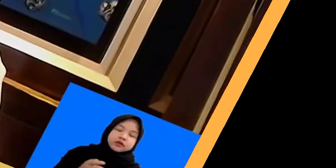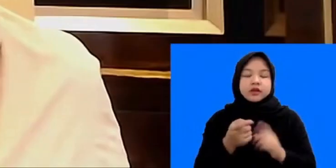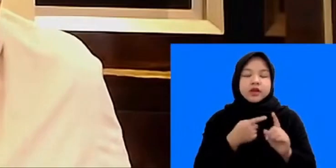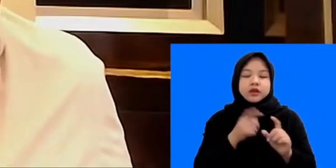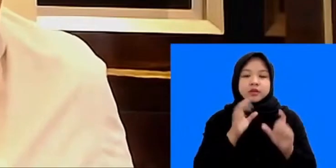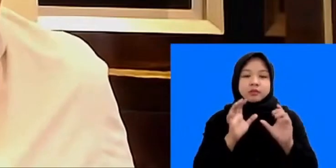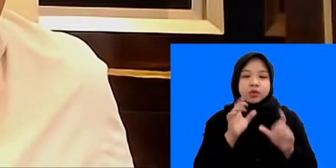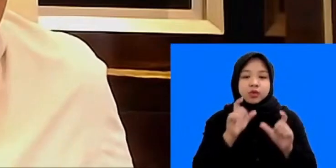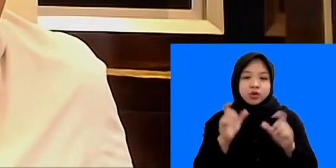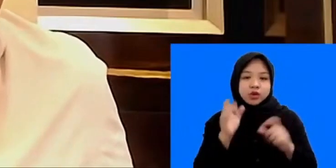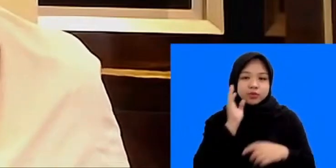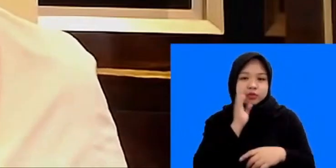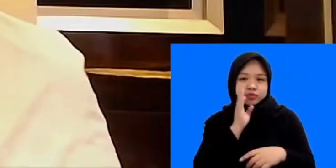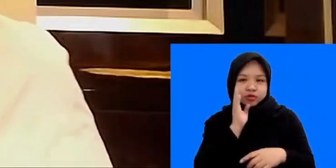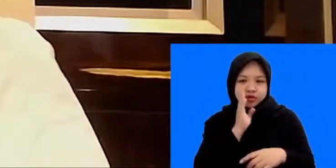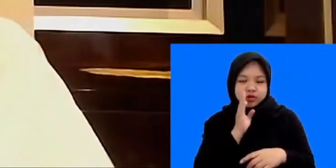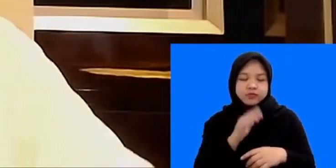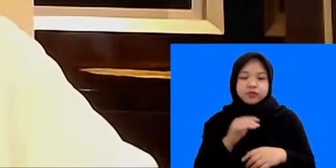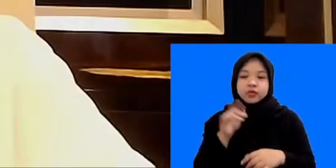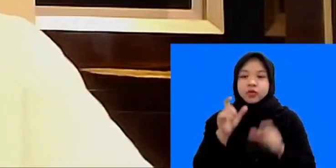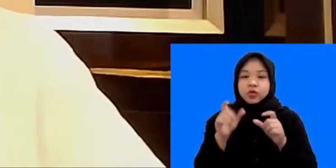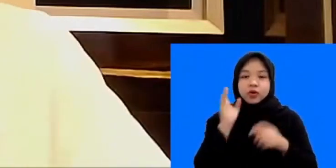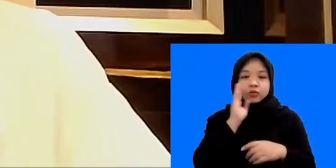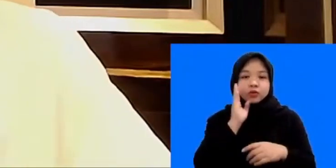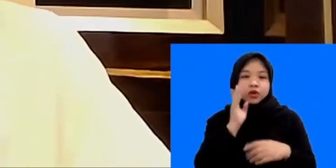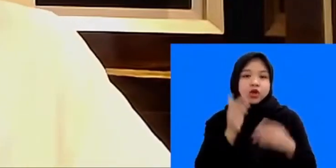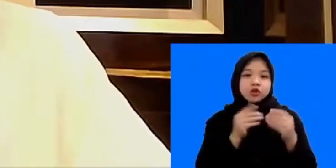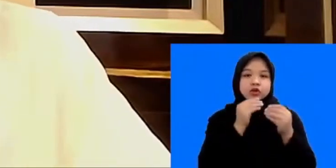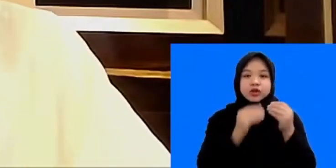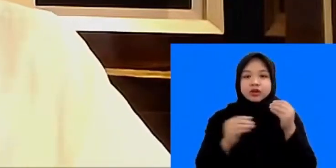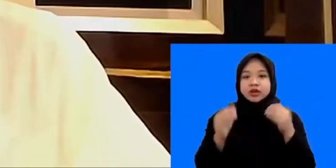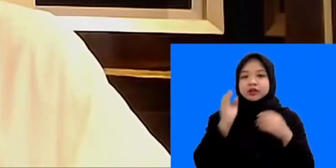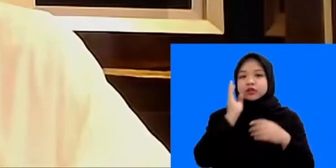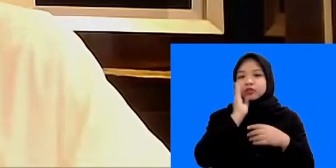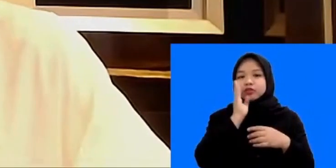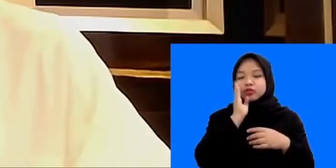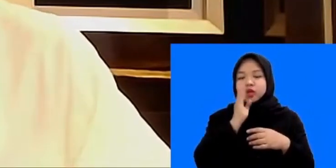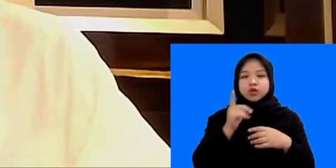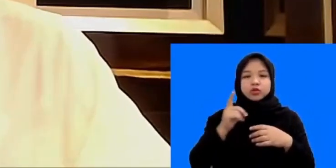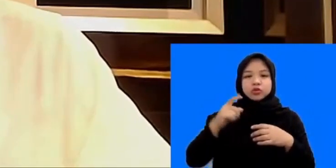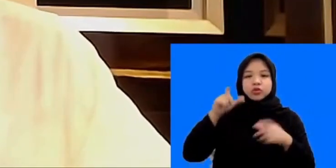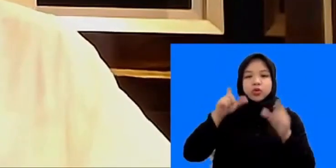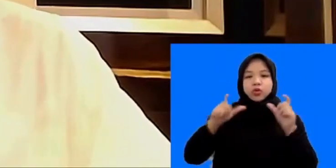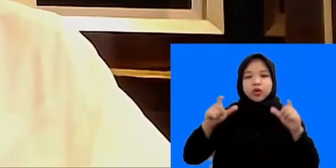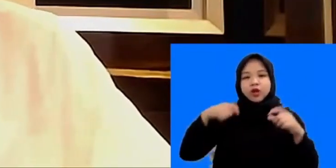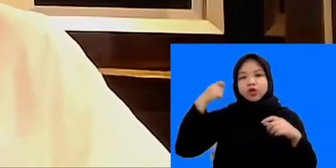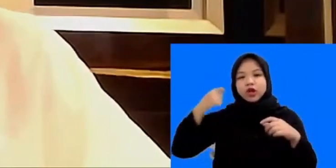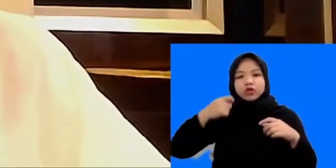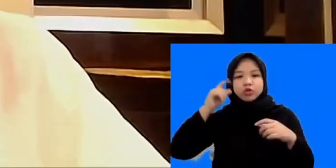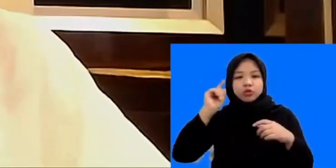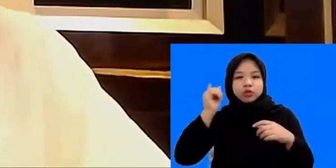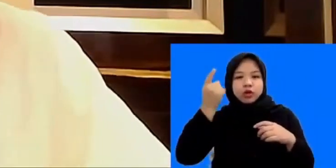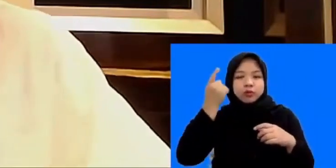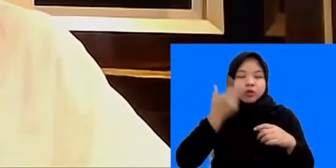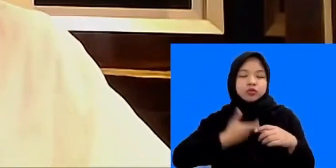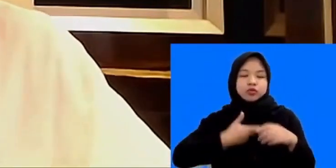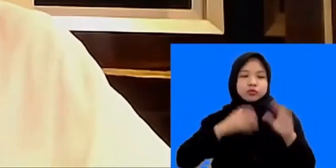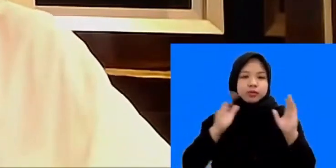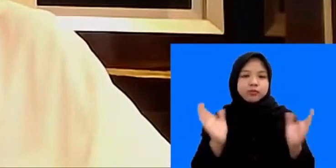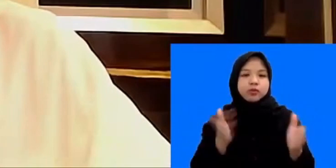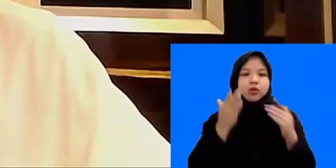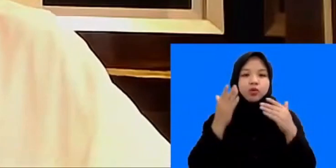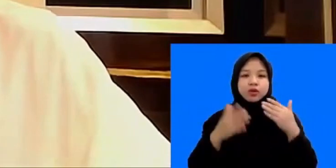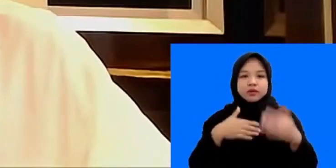pemuda atau generasi muda adalah aktor utama dalam pembangunan berkelanjutan